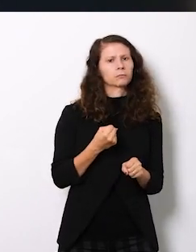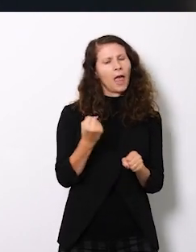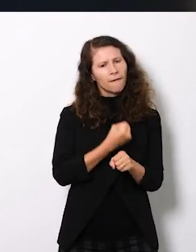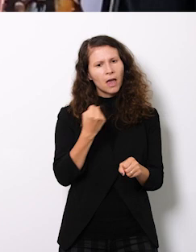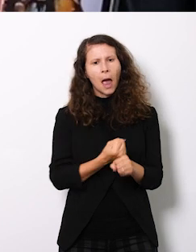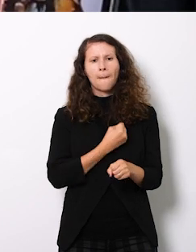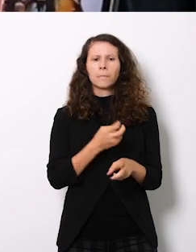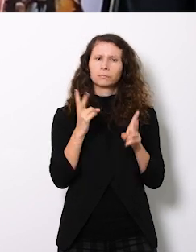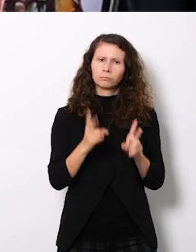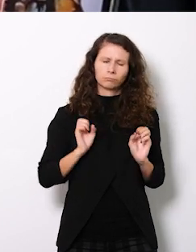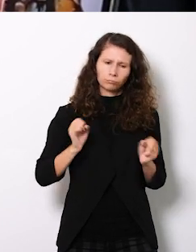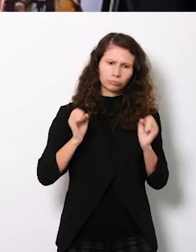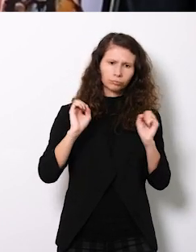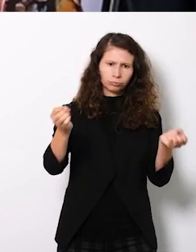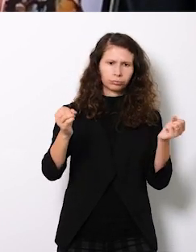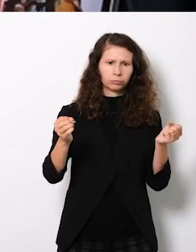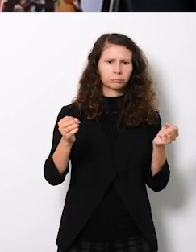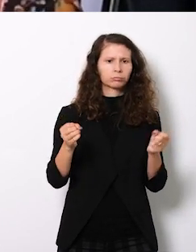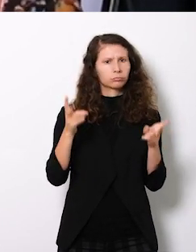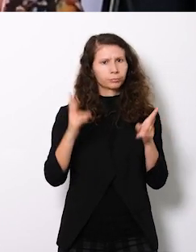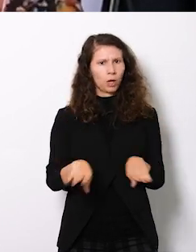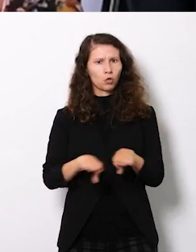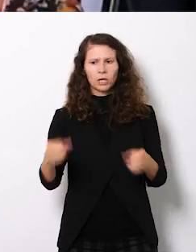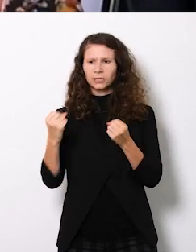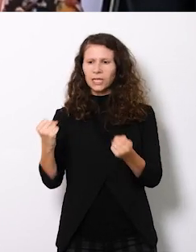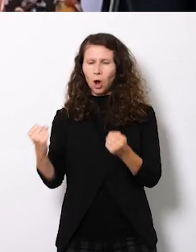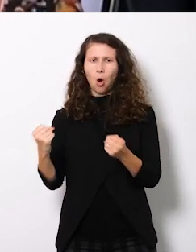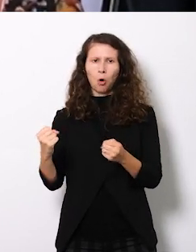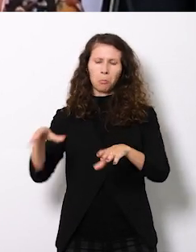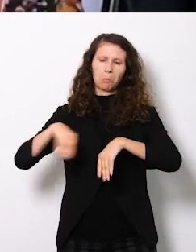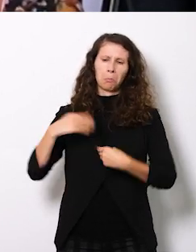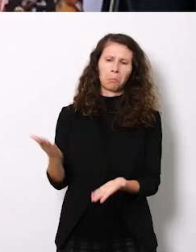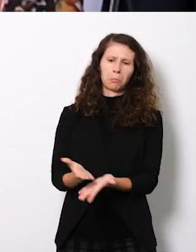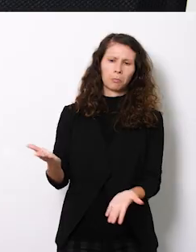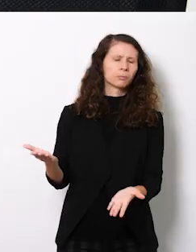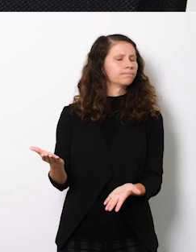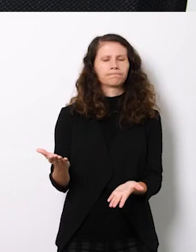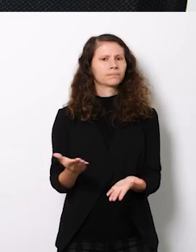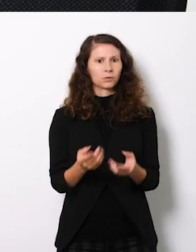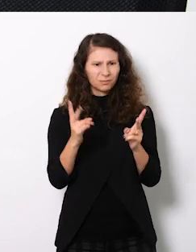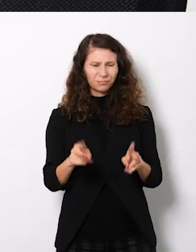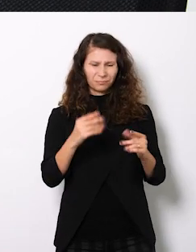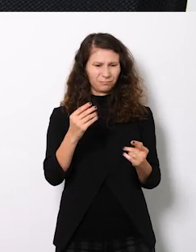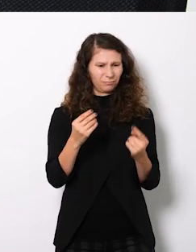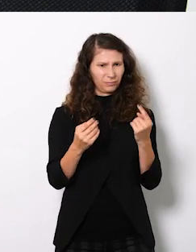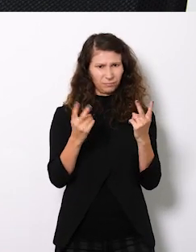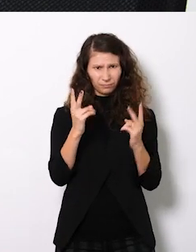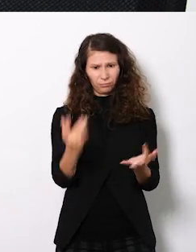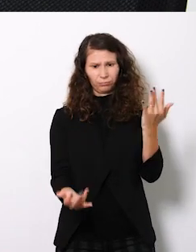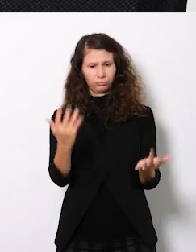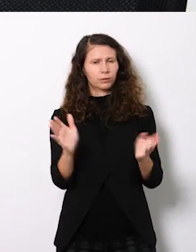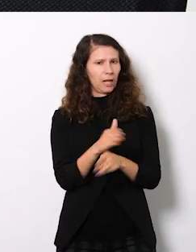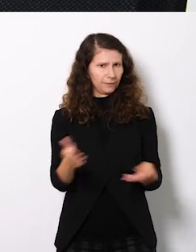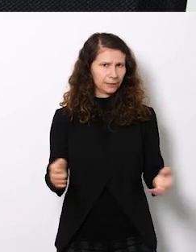zur Seite zu legen. Das darf dann nicht alles gegen die Grundsicherung, gegen das Grundsicherungsniveau verrechnet werden. Mhm. Natürlich